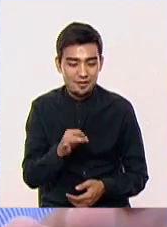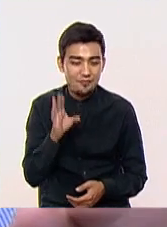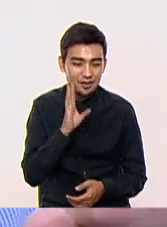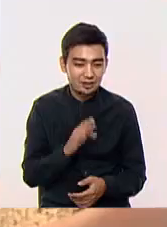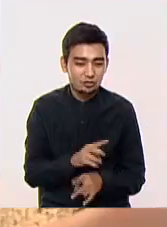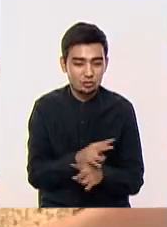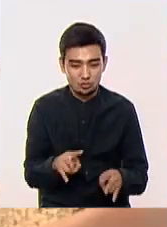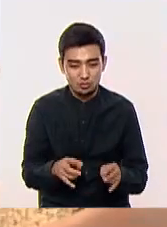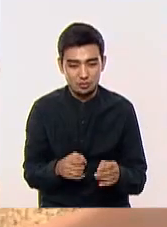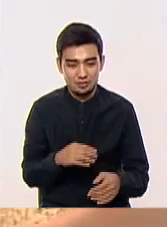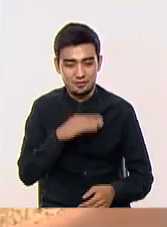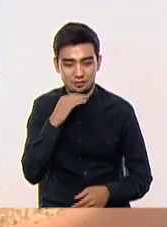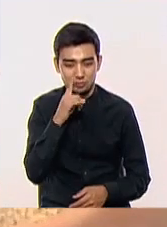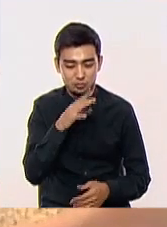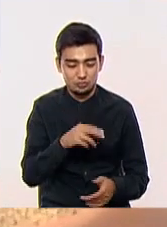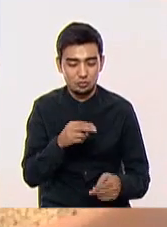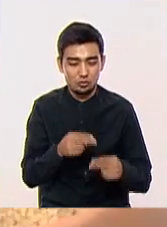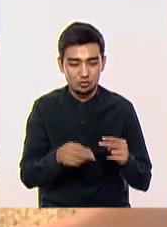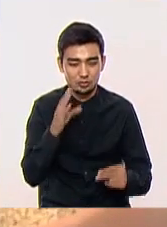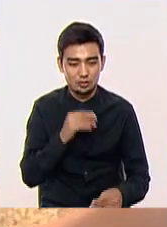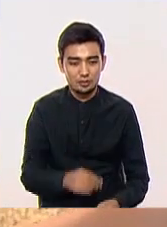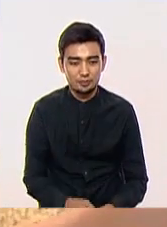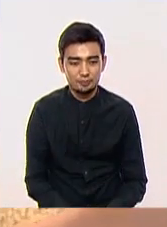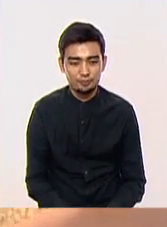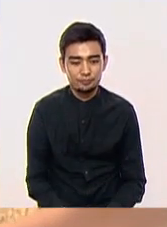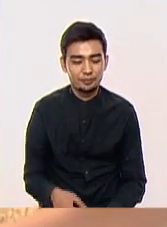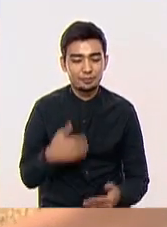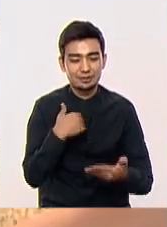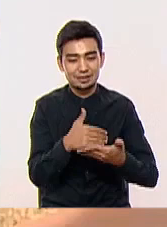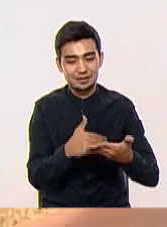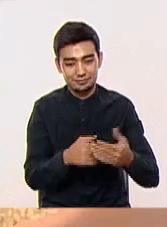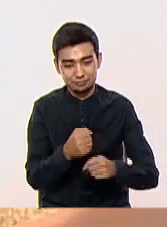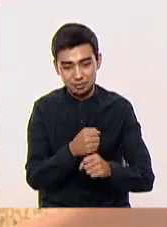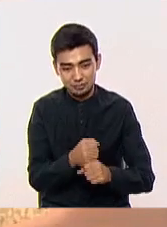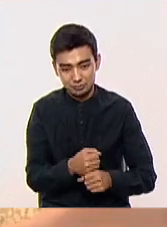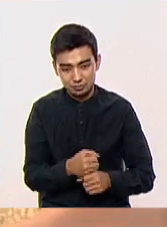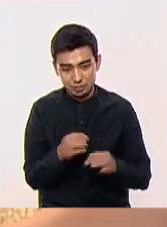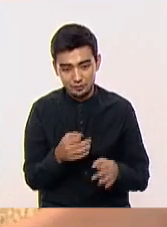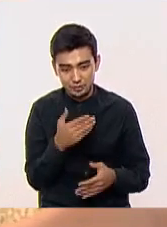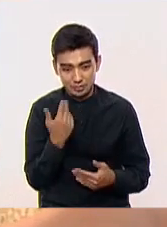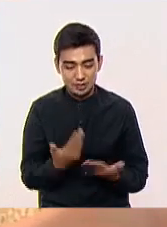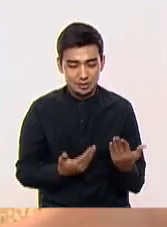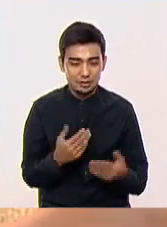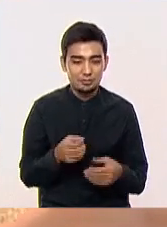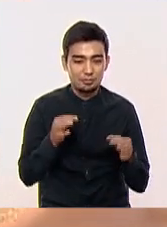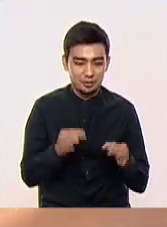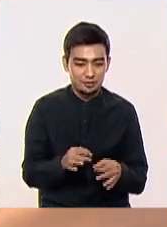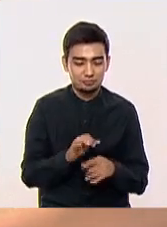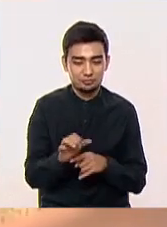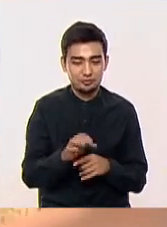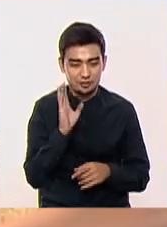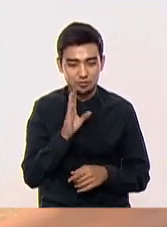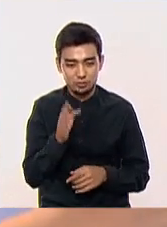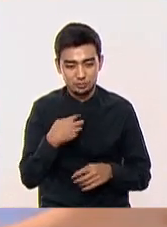хватит. Виновные в неправильном составлении графика или распределении воды будут наказаны. Мы сейчас